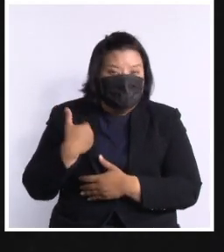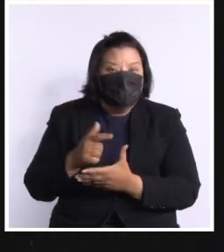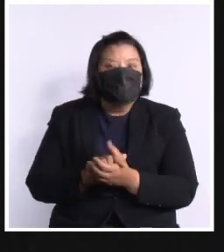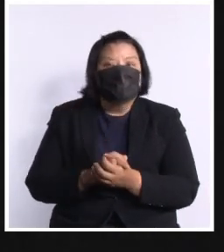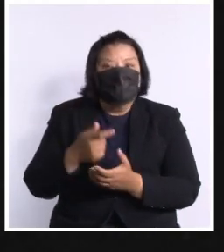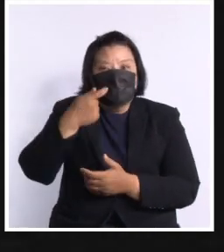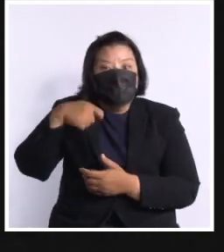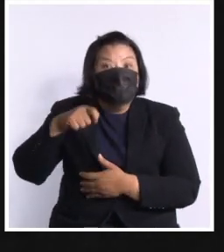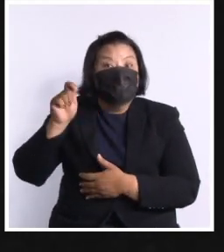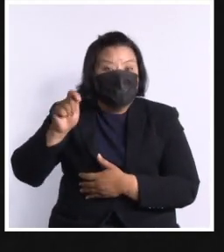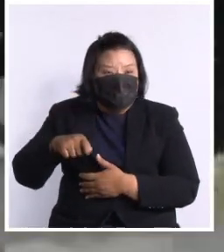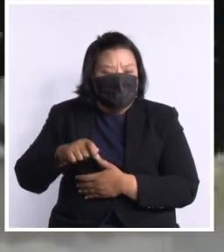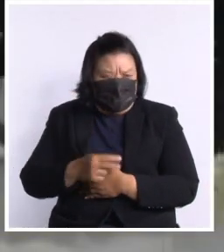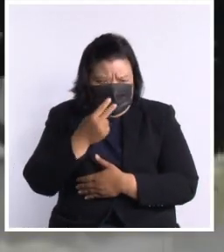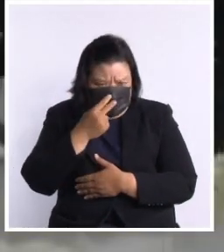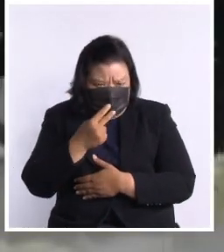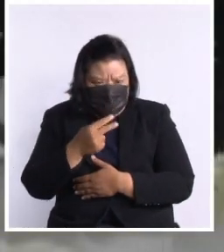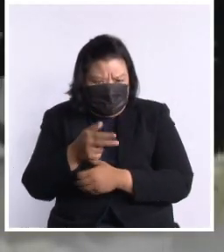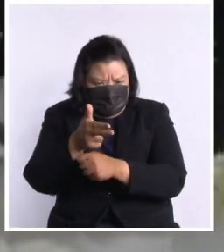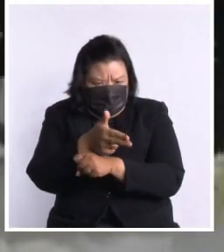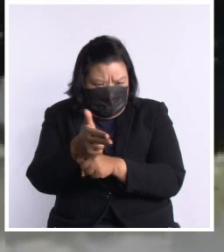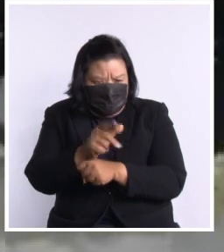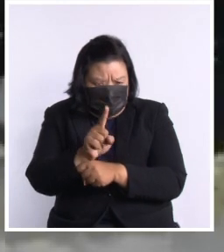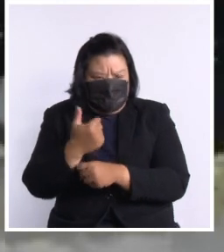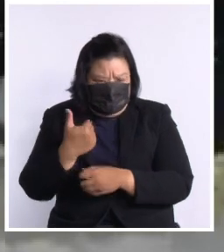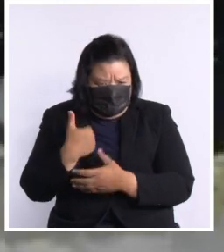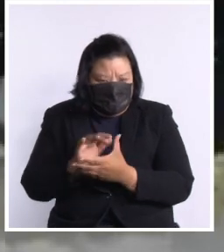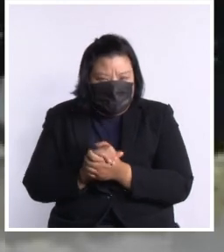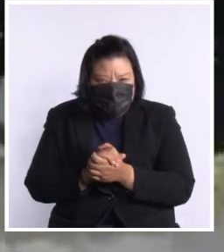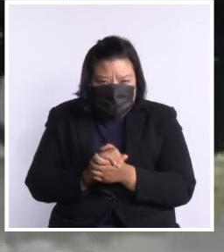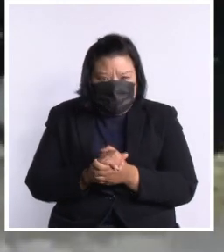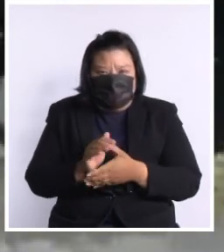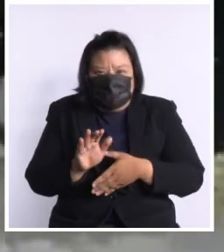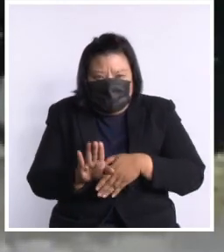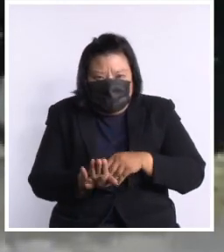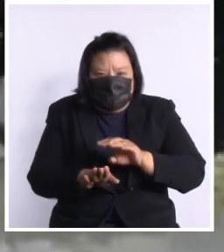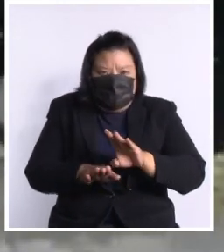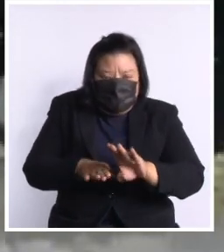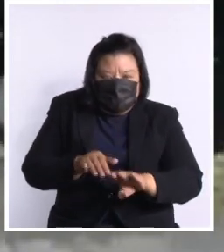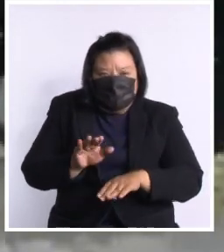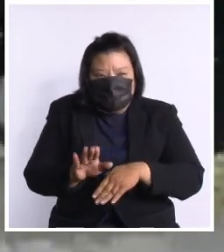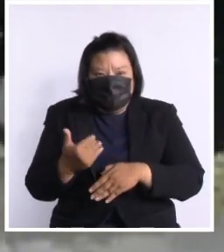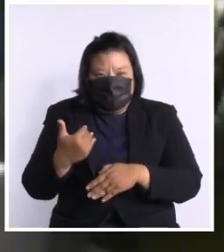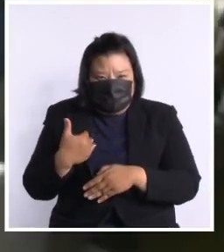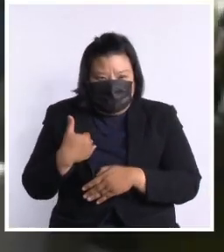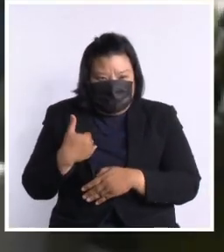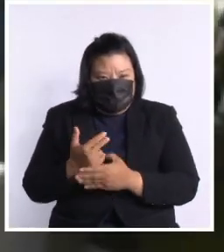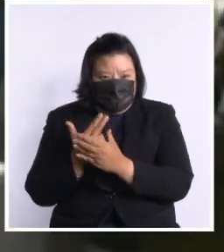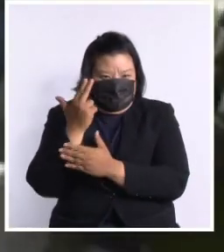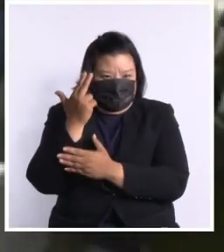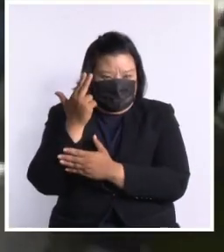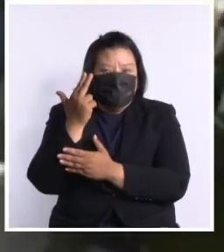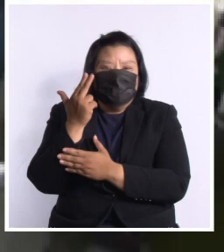ปิดของโรงงานที่เผลอเห็นจังหวะที่เท้าสหรัฐถือปืนย่อมเข้าไปในโรงงานซึ่งเป็นเหตุการณ์ที่ฐานสหรัฐประจำกองพลร่มที่